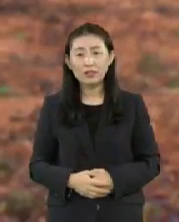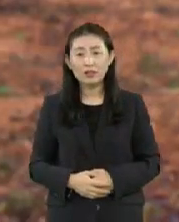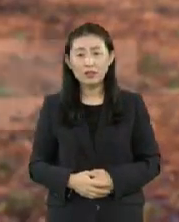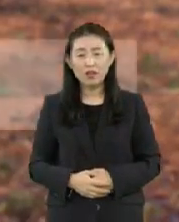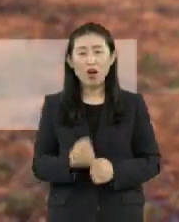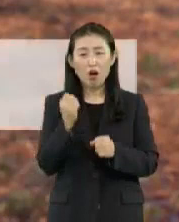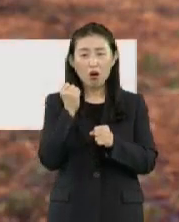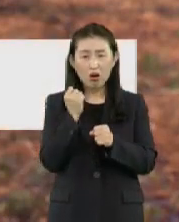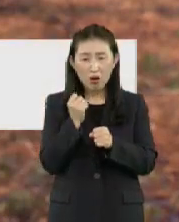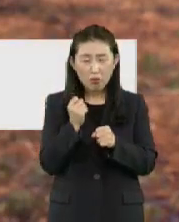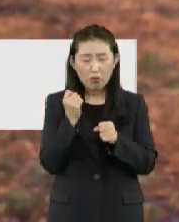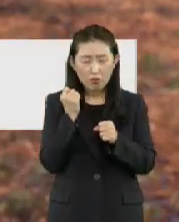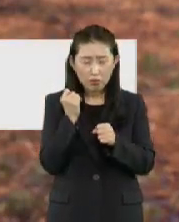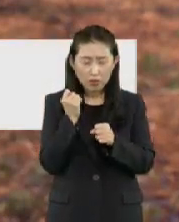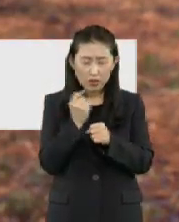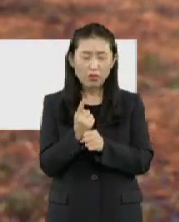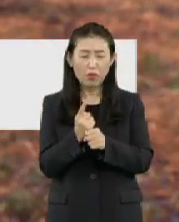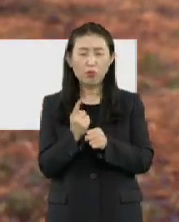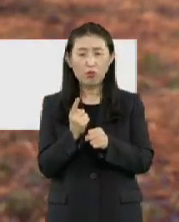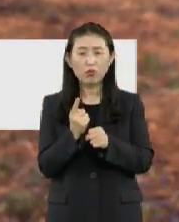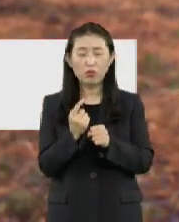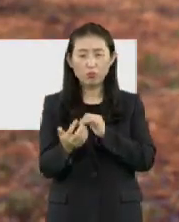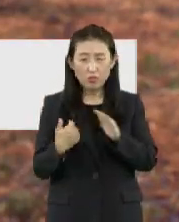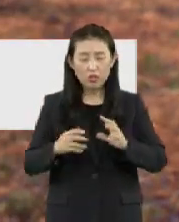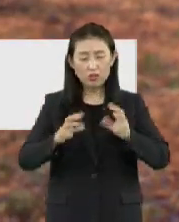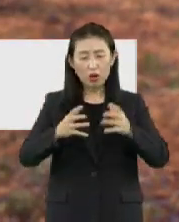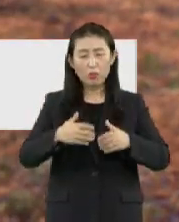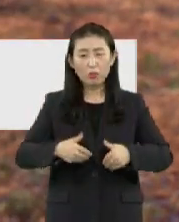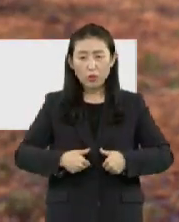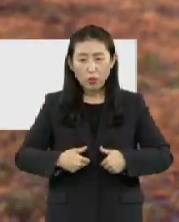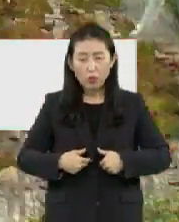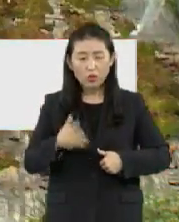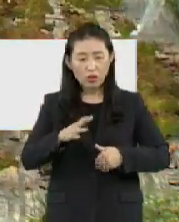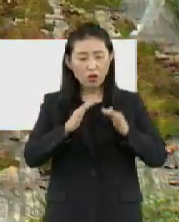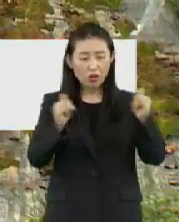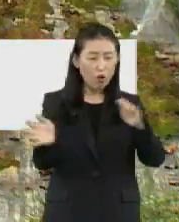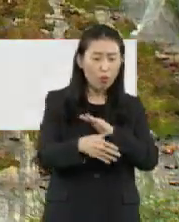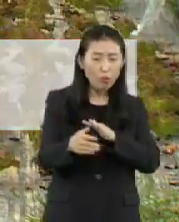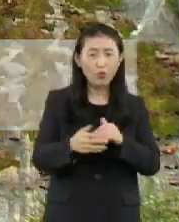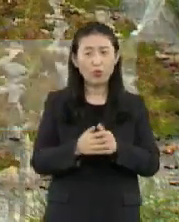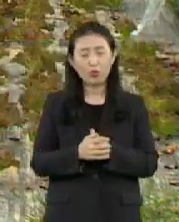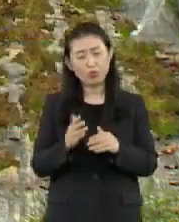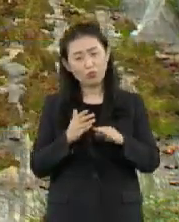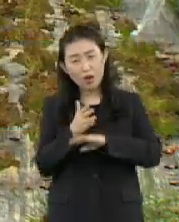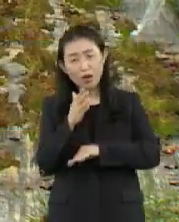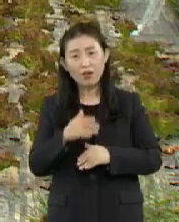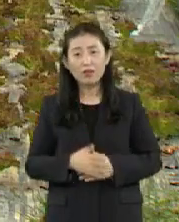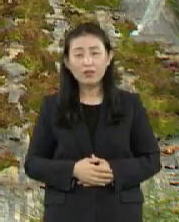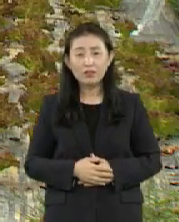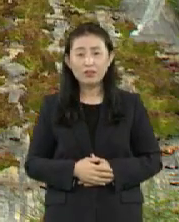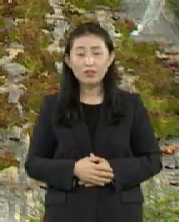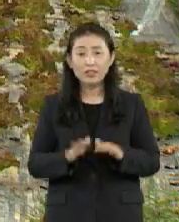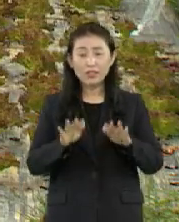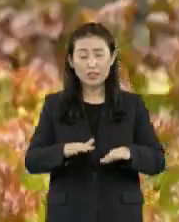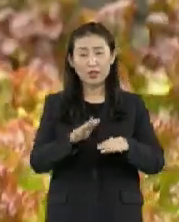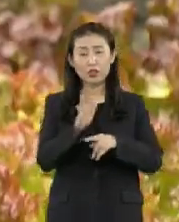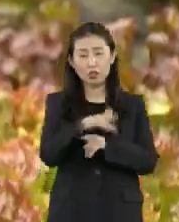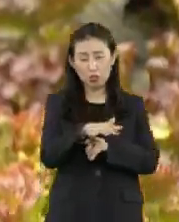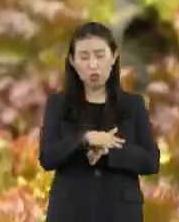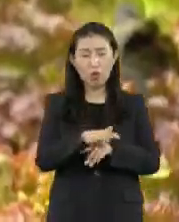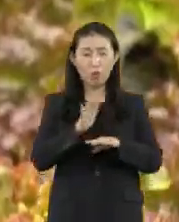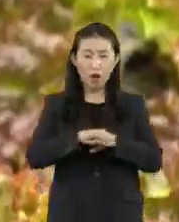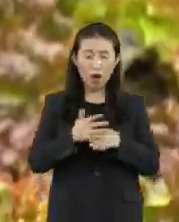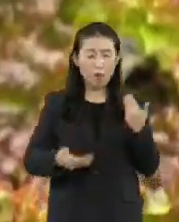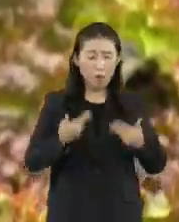벌써 이게 작업을 했어야 되는데 인원이 없어가지고서 지금 작업이 지연되고 있습니다. 밭작물 수확으로 한창 바쁠 농촌은